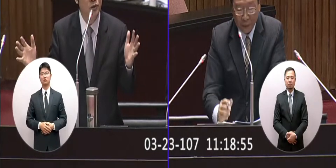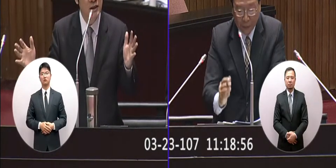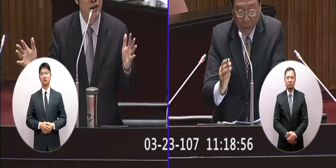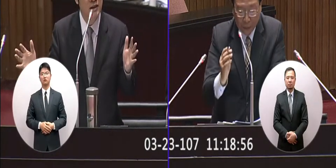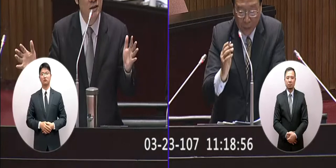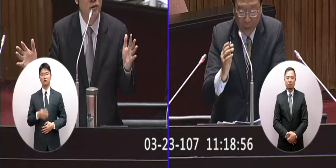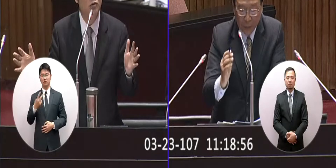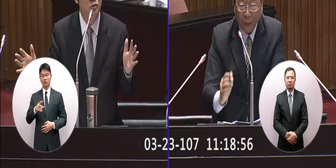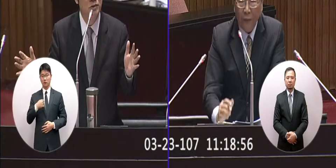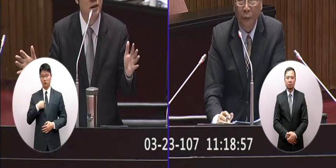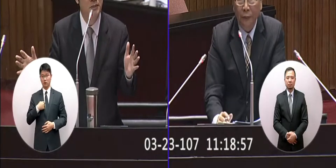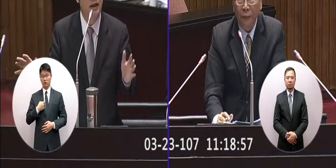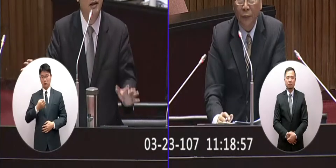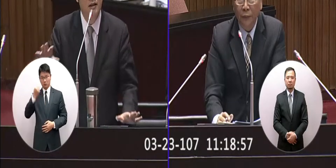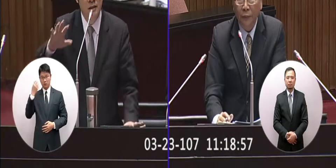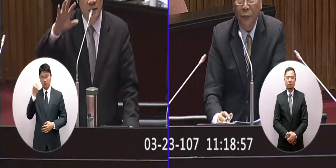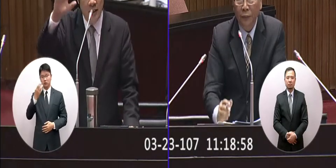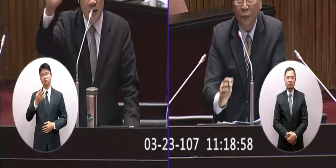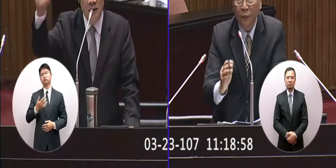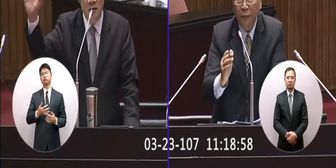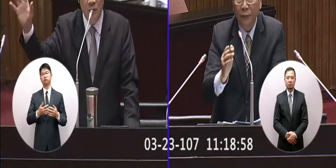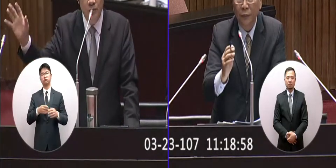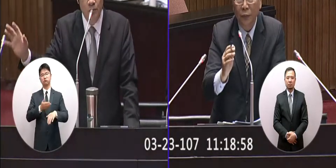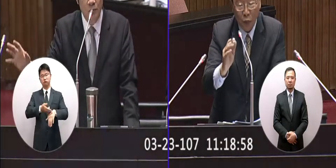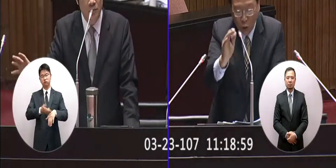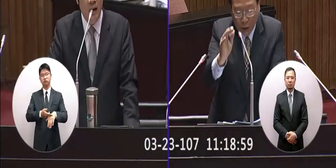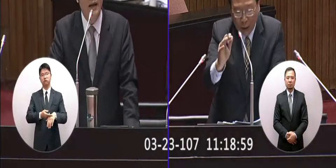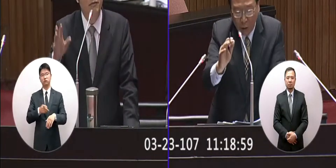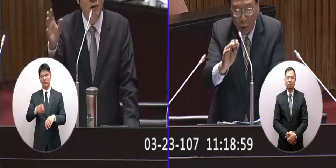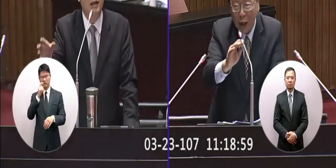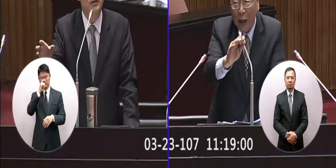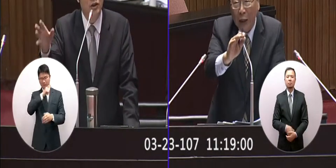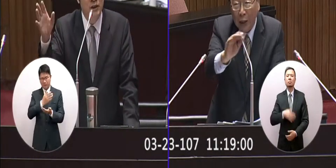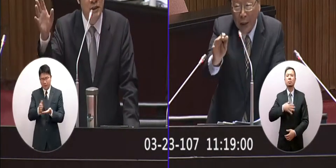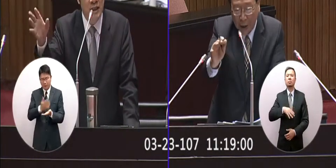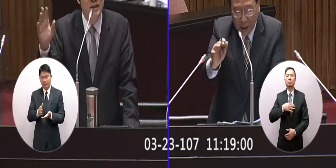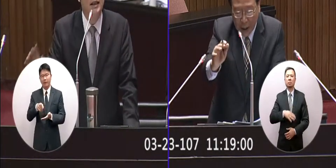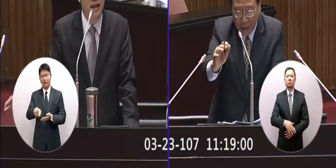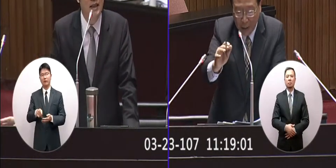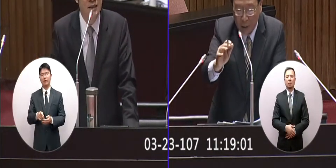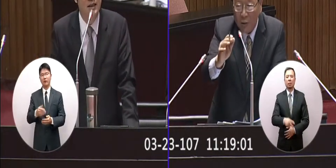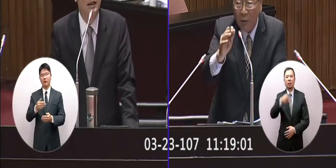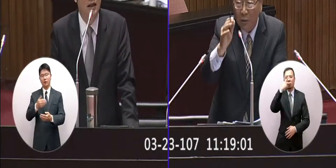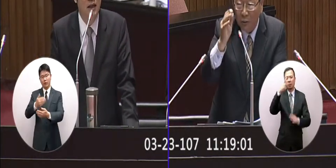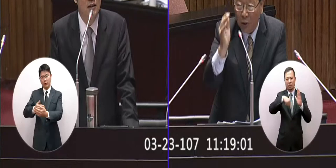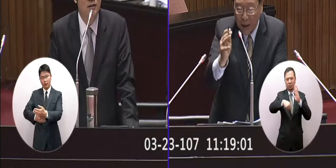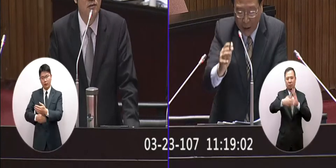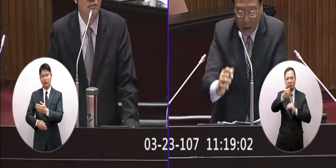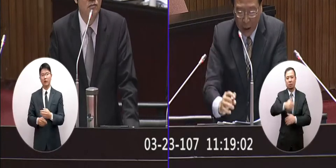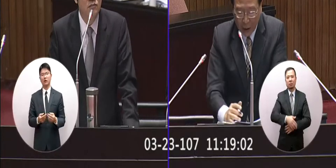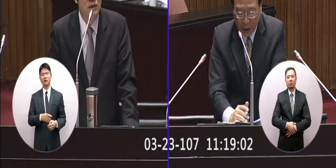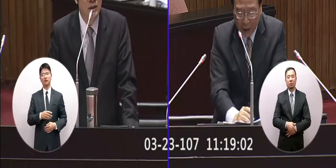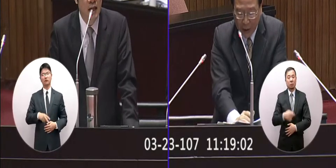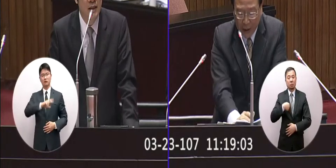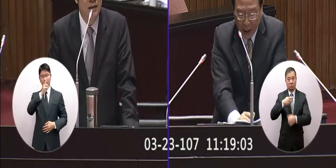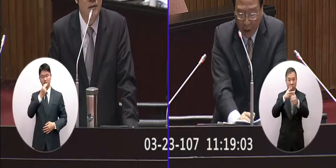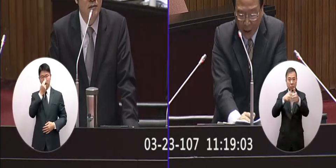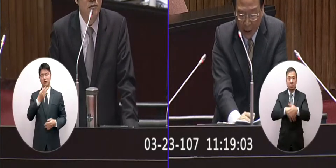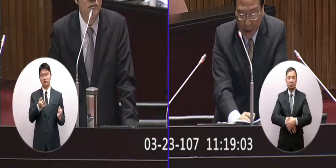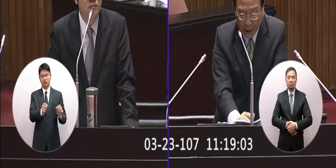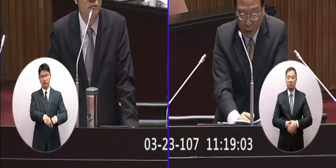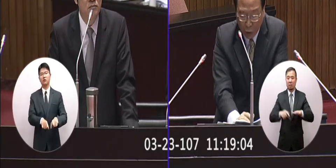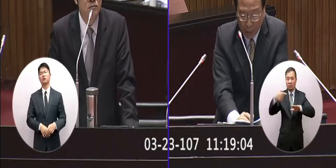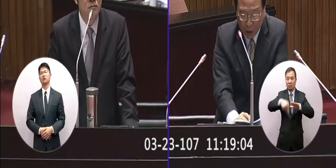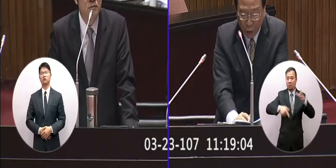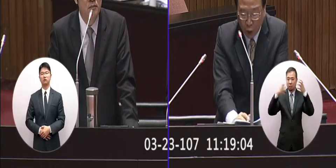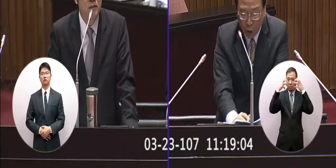们用一个最先进的储污设备，整个排放就会接近天然气。 我再请教你，因为深澳